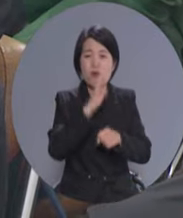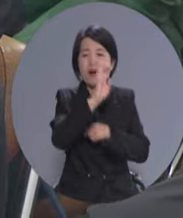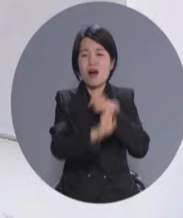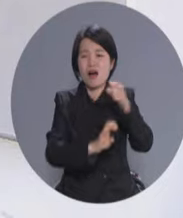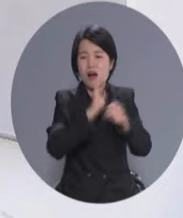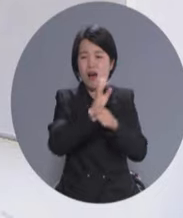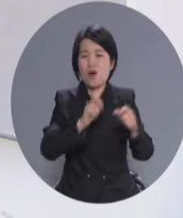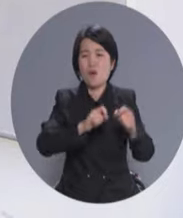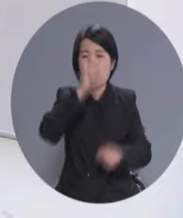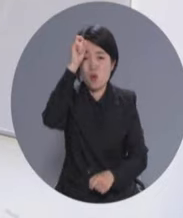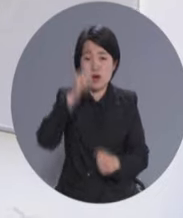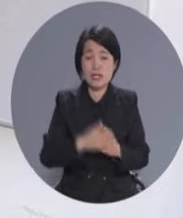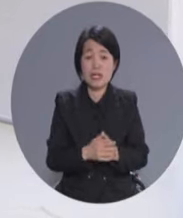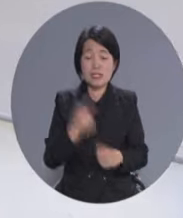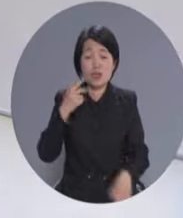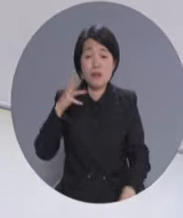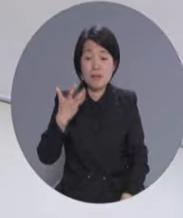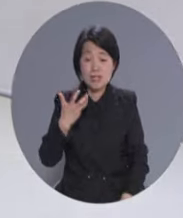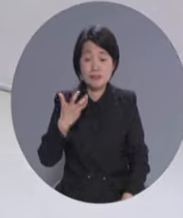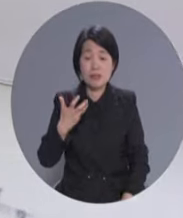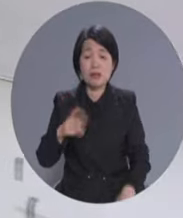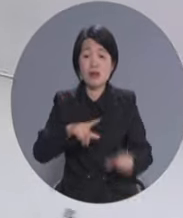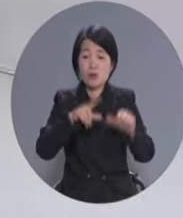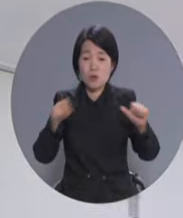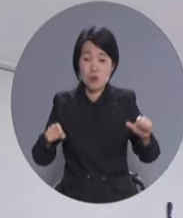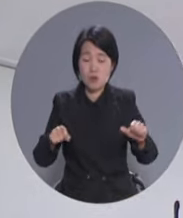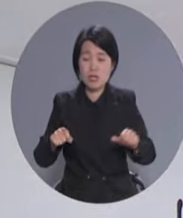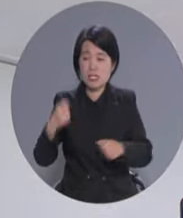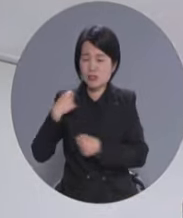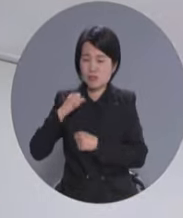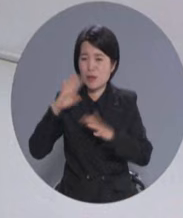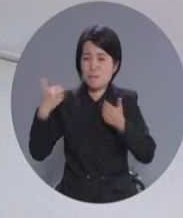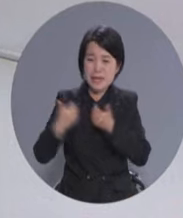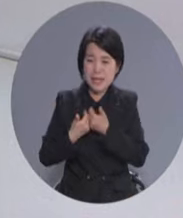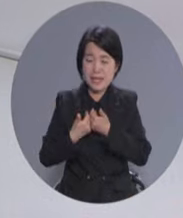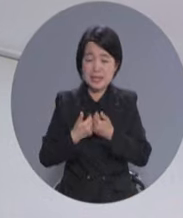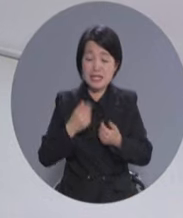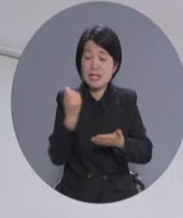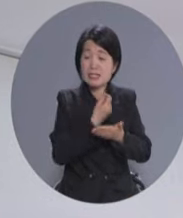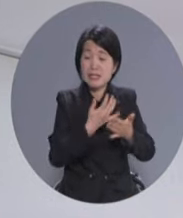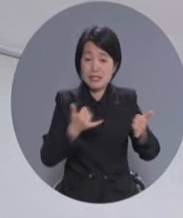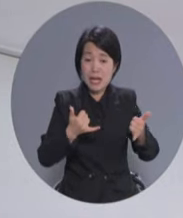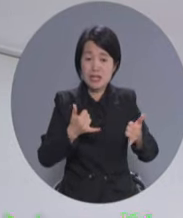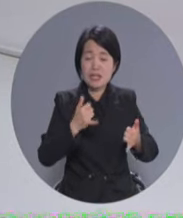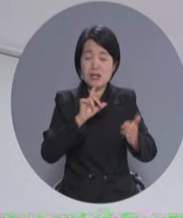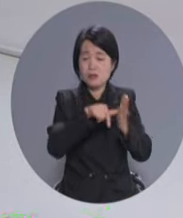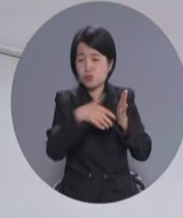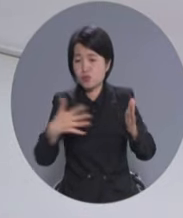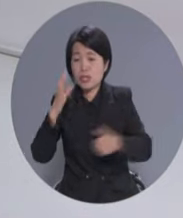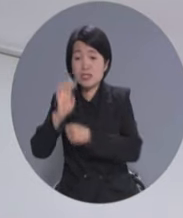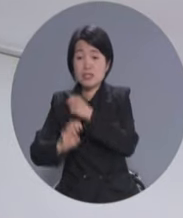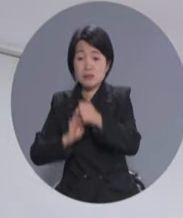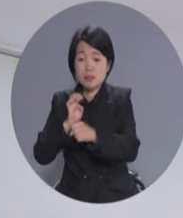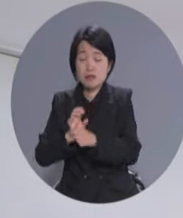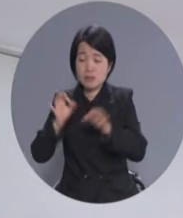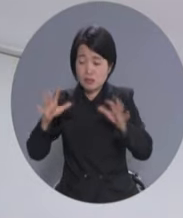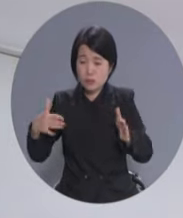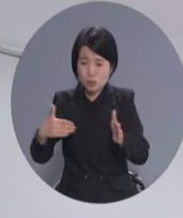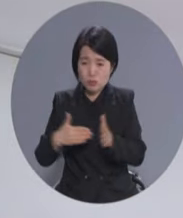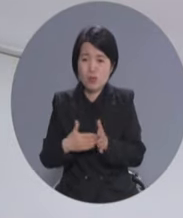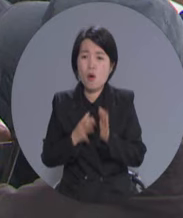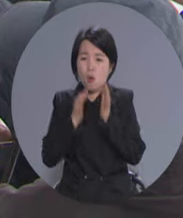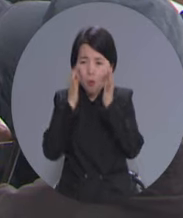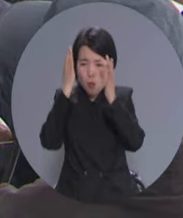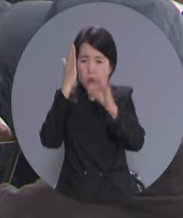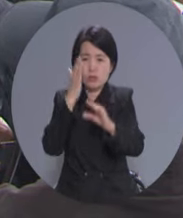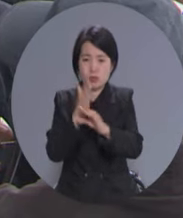됐습니다 80년 5월 신군부 언론탄압에 맞서던 기자들은 40여년이 지난 지금도 언론 자유를 위해 힘쓰고